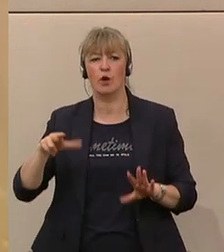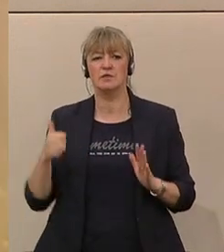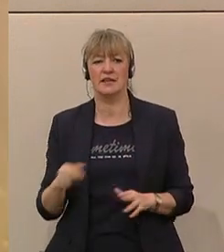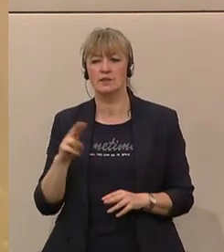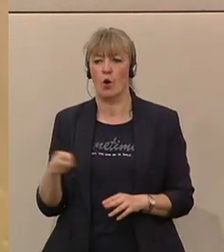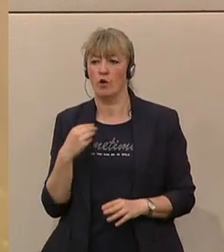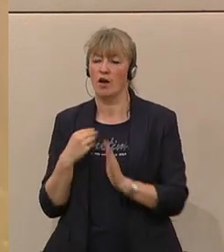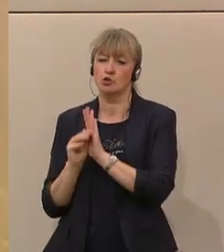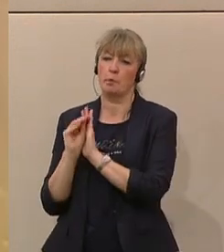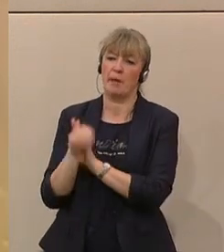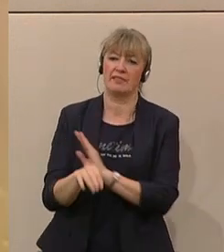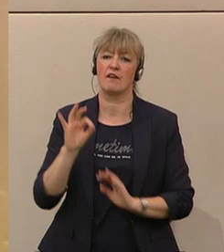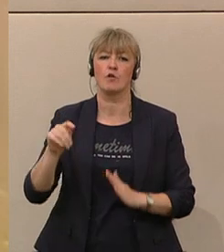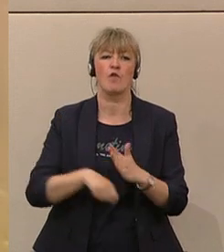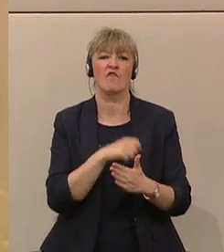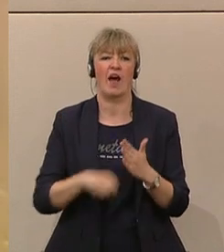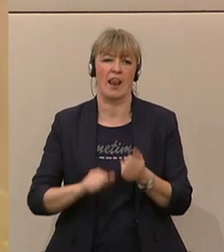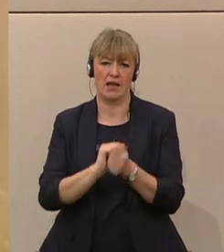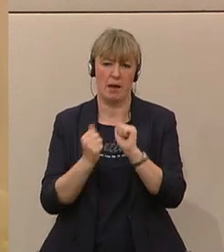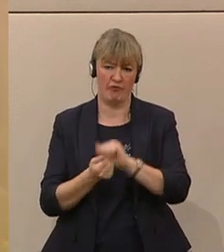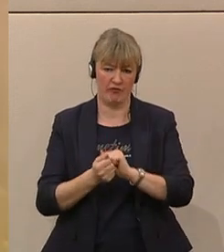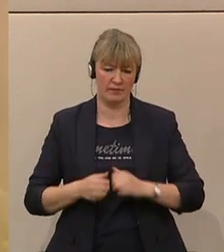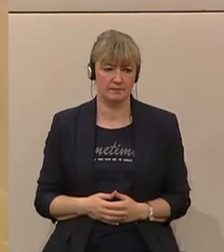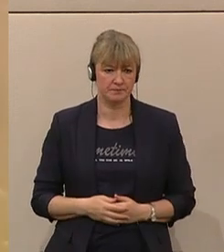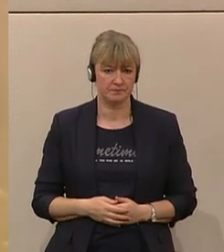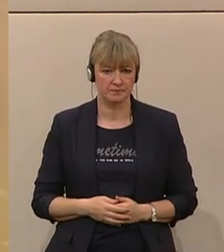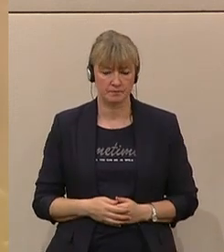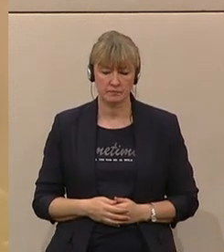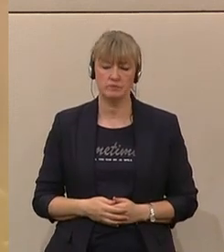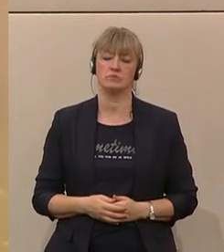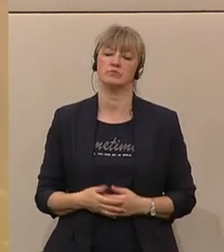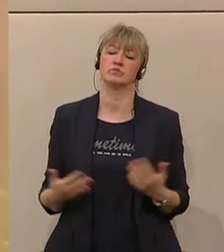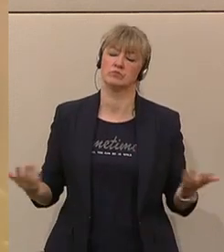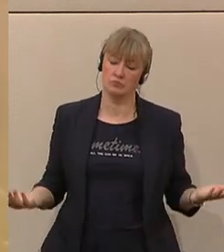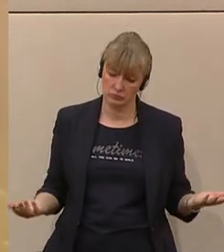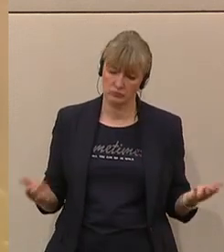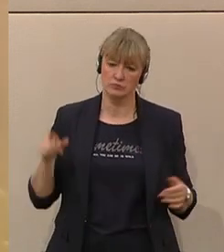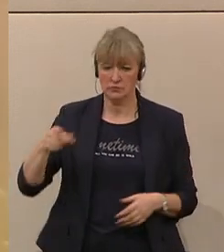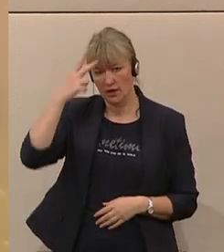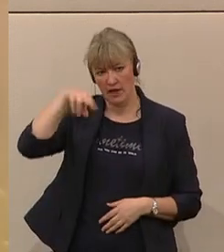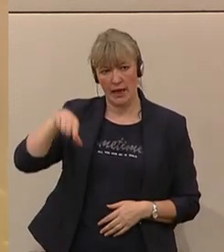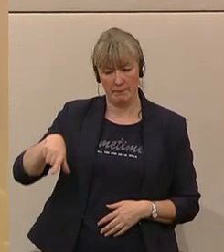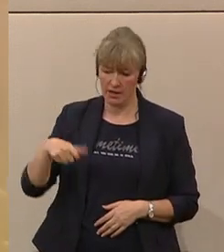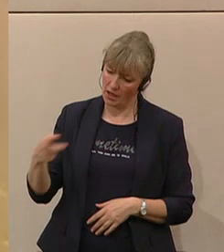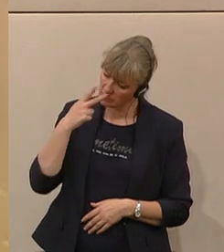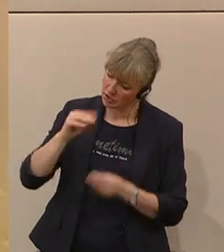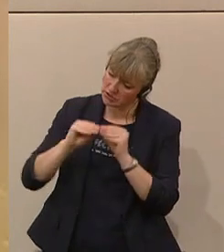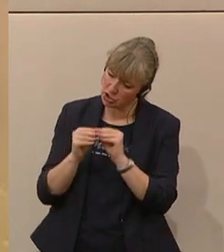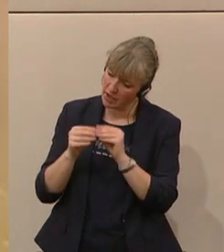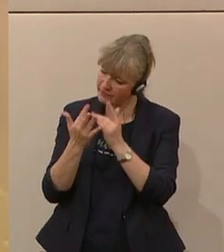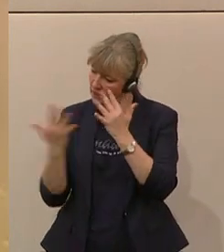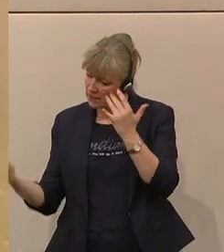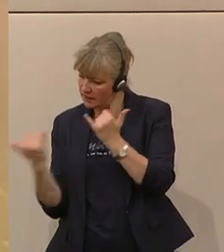436.563 Euro für den Wahlkampf gespendet. Wenn man sich die Geschäftsgebarung des Herrn Pierer anschaut und die